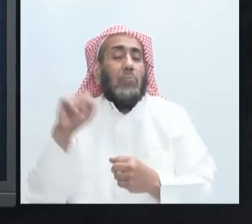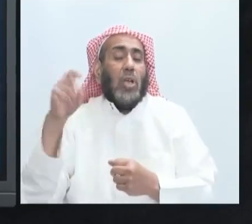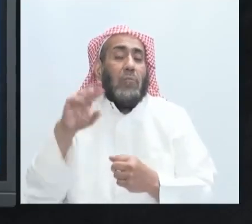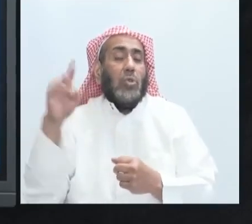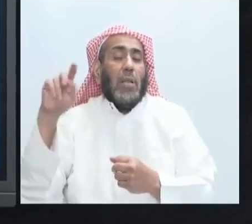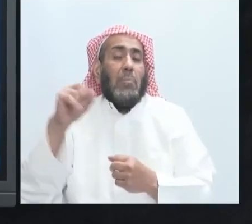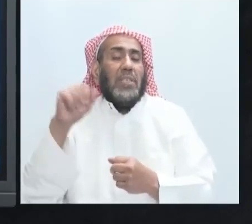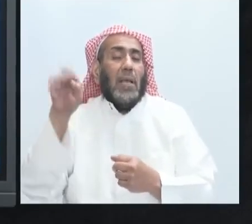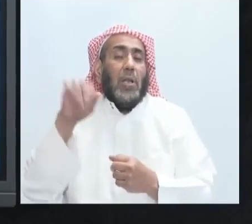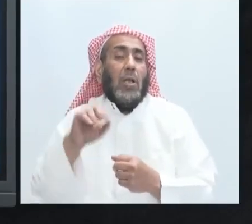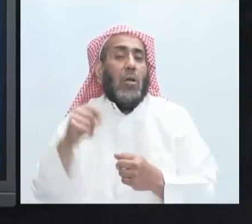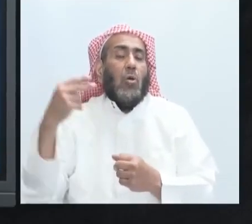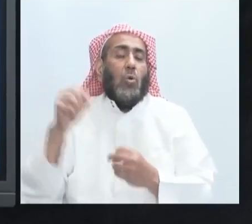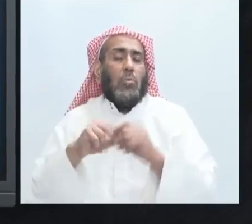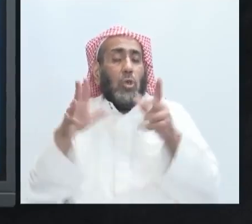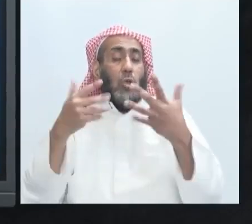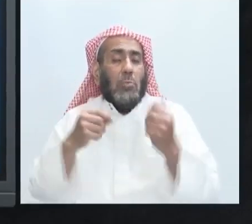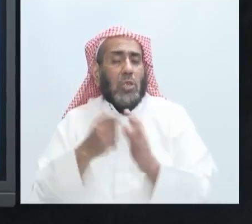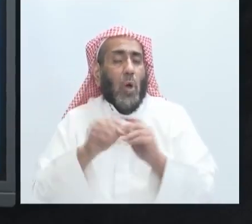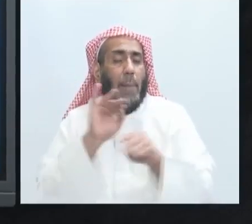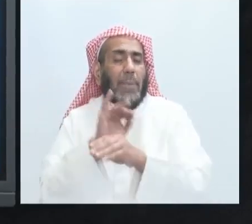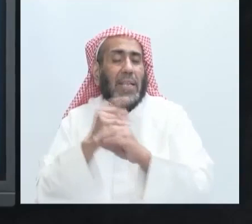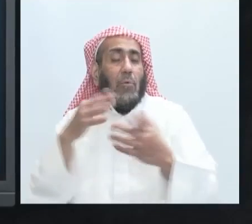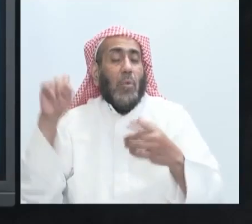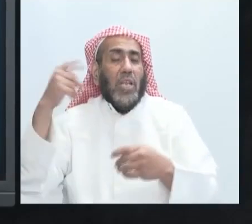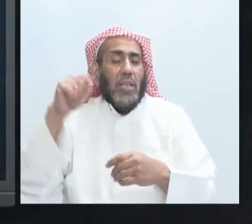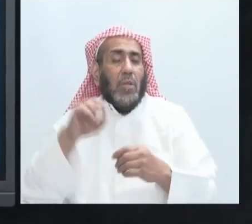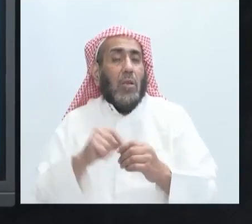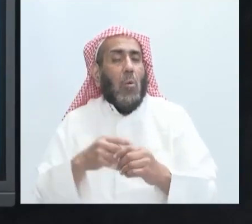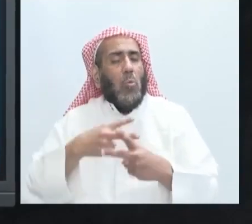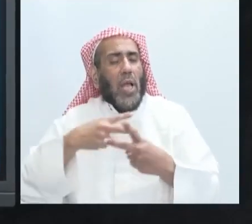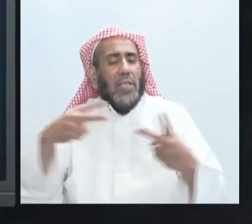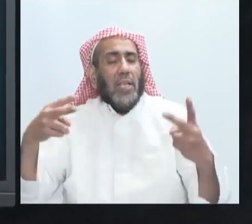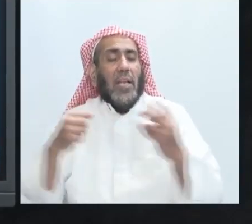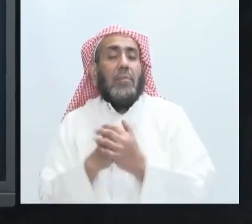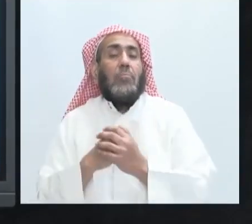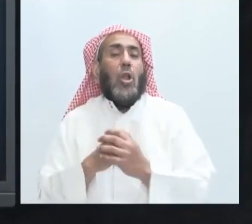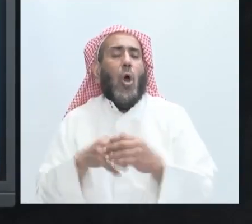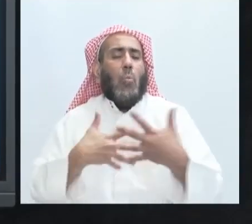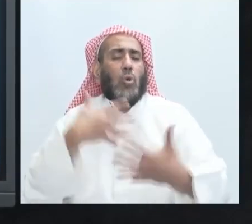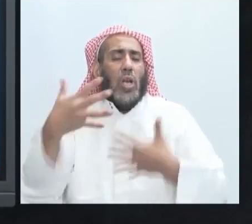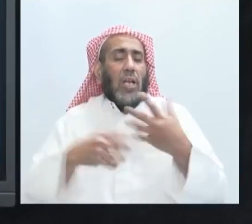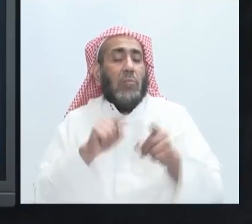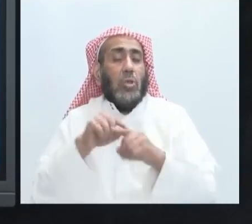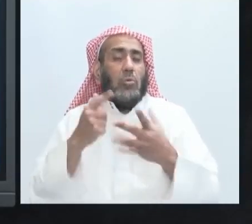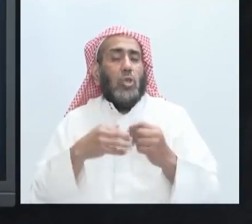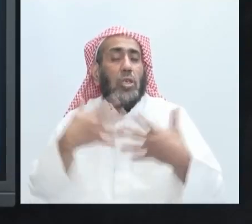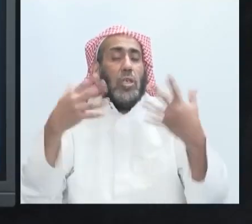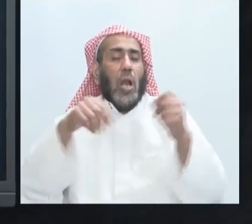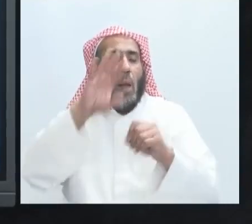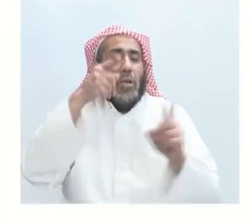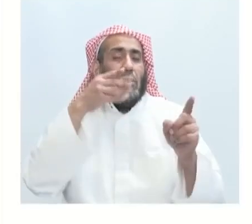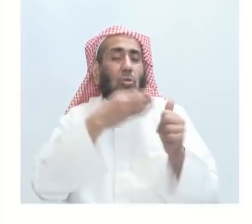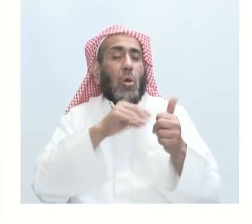وسليمان من سحمان وتبرز في شعرهم الجوانب التعليميه وبن العثيمين كذلك كان متعدد الاغراض وله مشاركات في مناسبات والشهره بشعر المديح